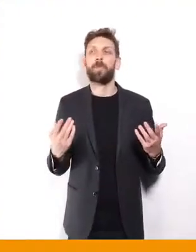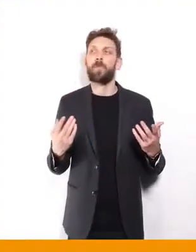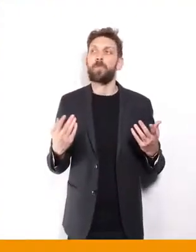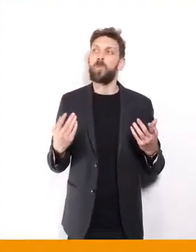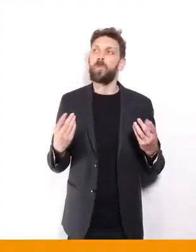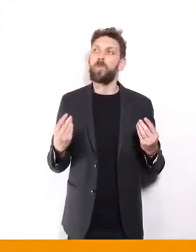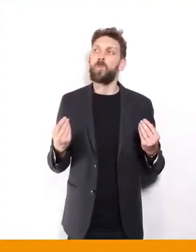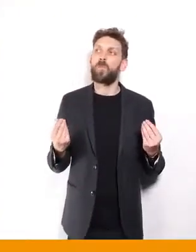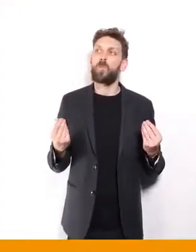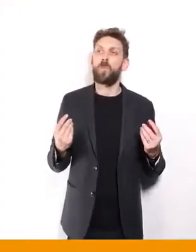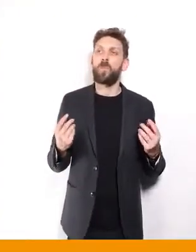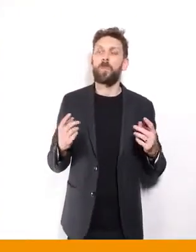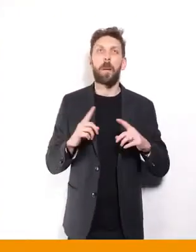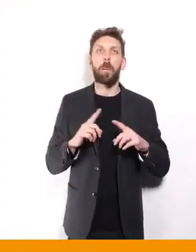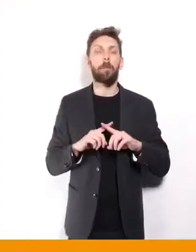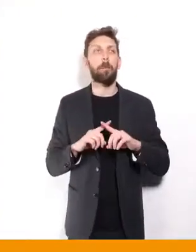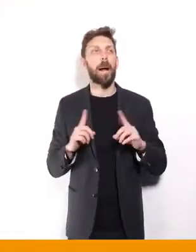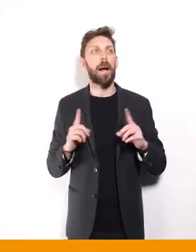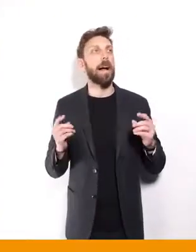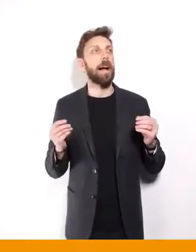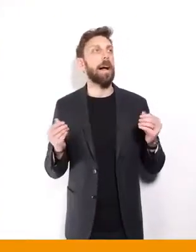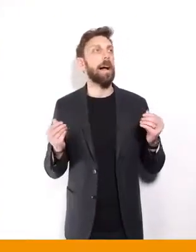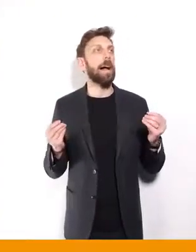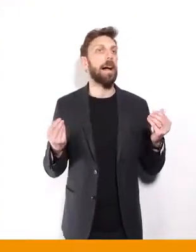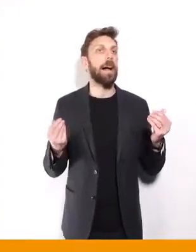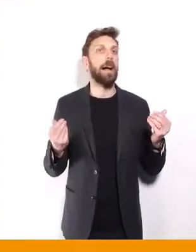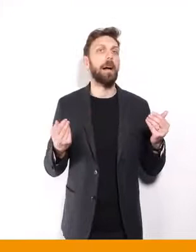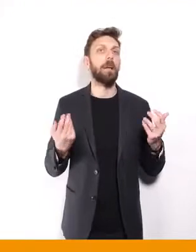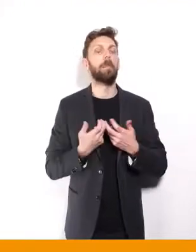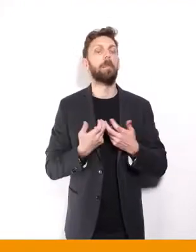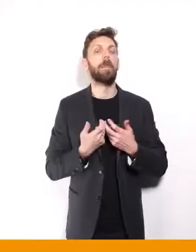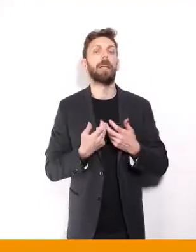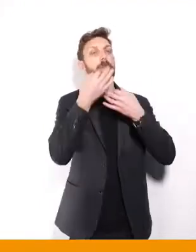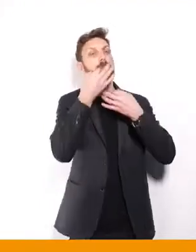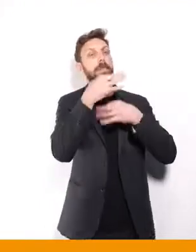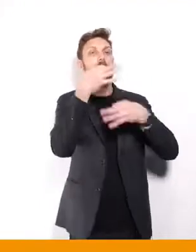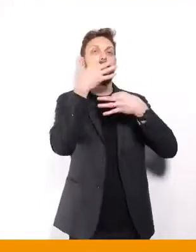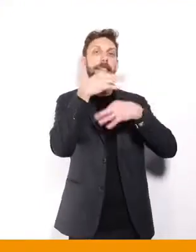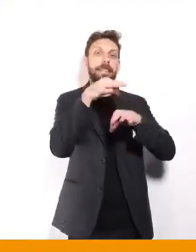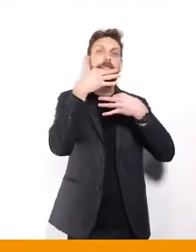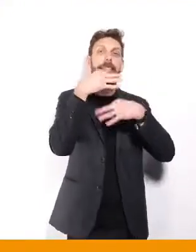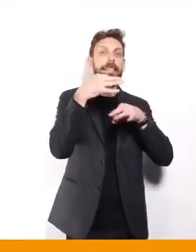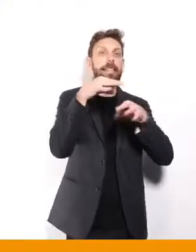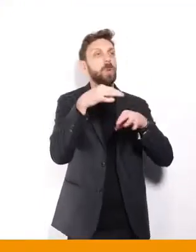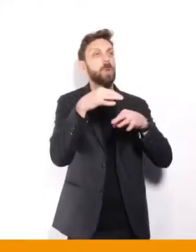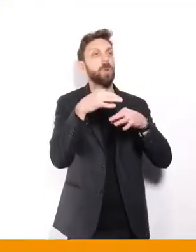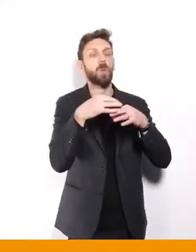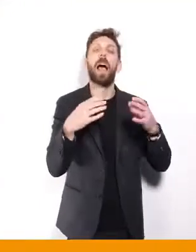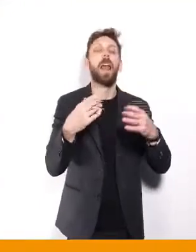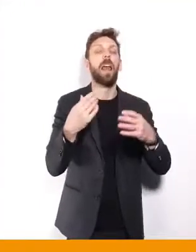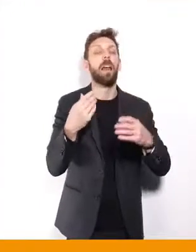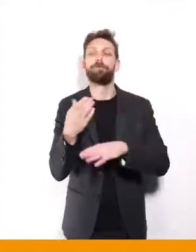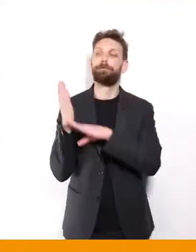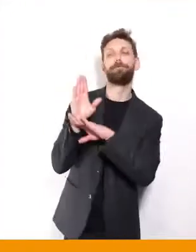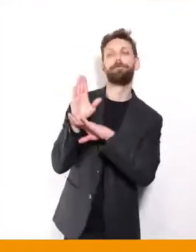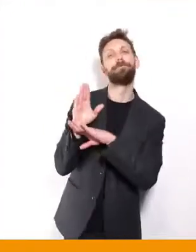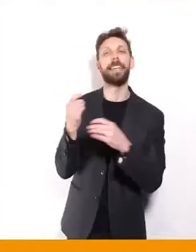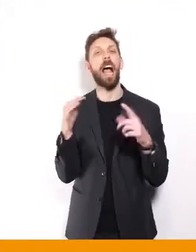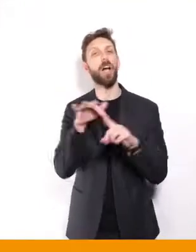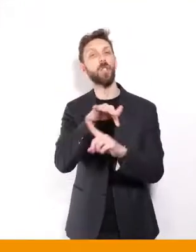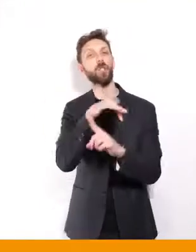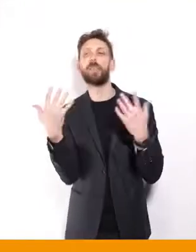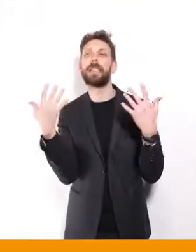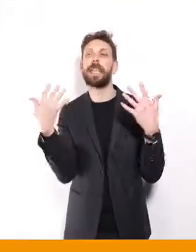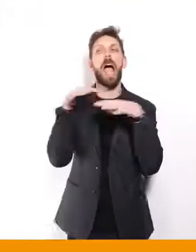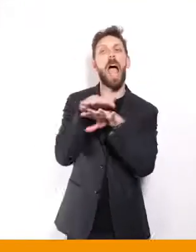pouvoir, dans les discours, à chaque paragraphe, dire « Regardez, on est dans la société inclusive, vous inquiétez